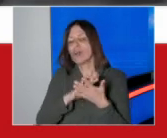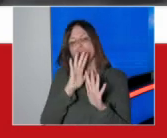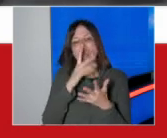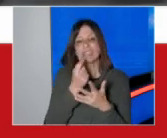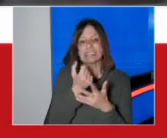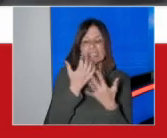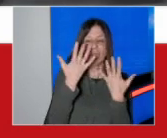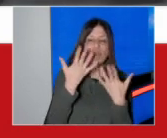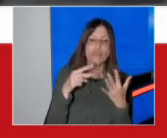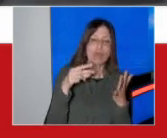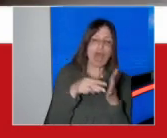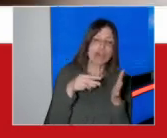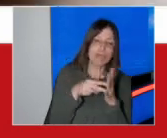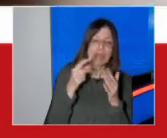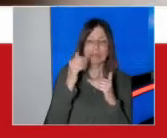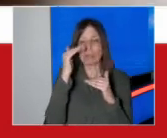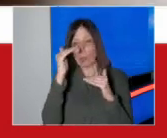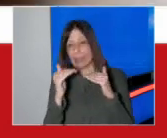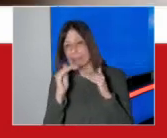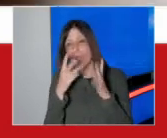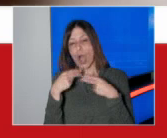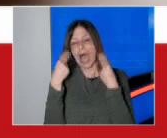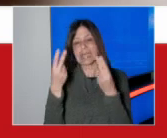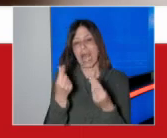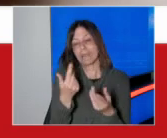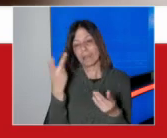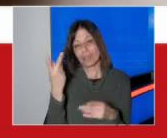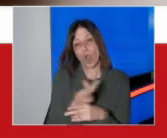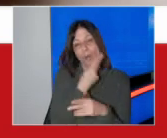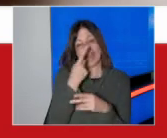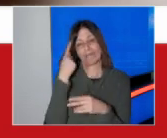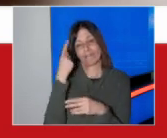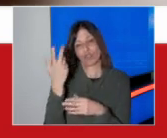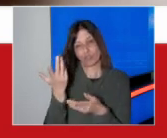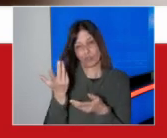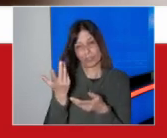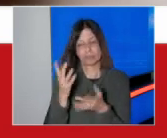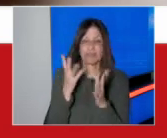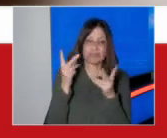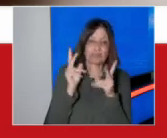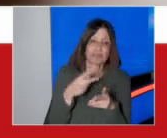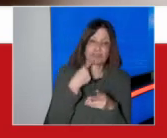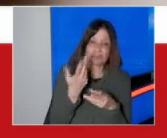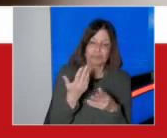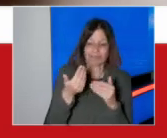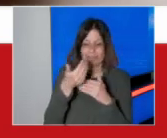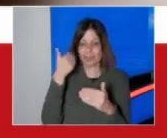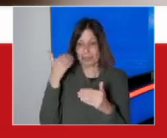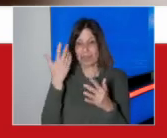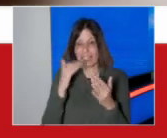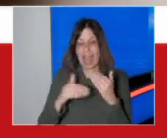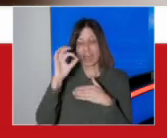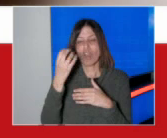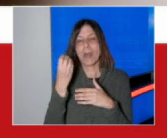קצת בחשבון החשמל, קצת הורדה או חזרה למחירים הנורמליים והשפויים, אם אפשר לקרוא להם ככה, לפני העלייה של